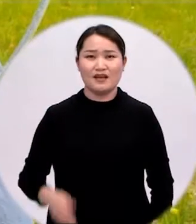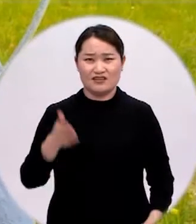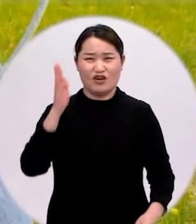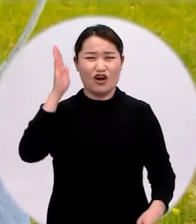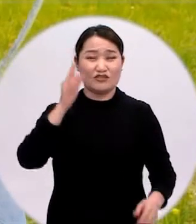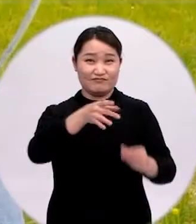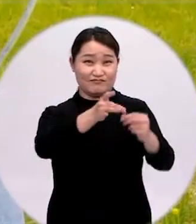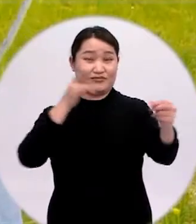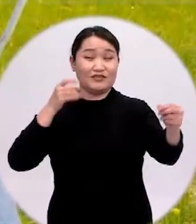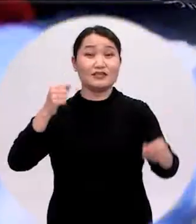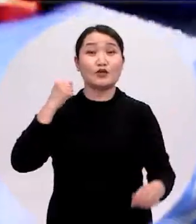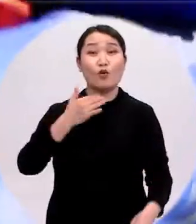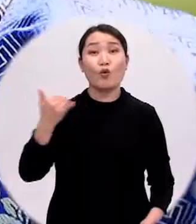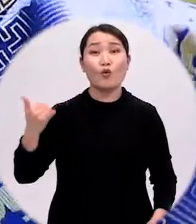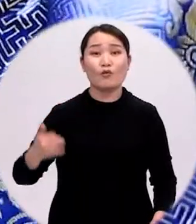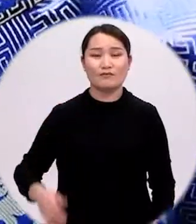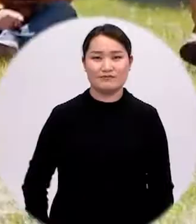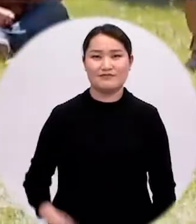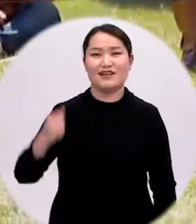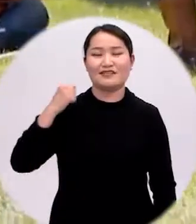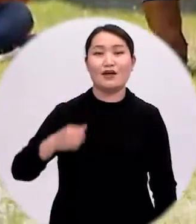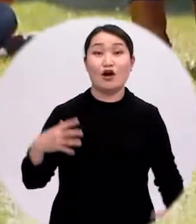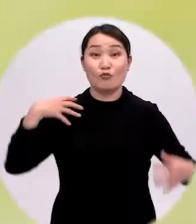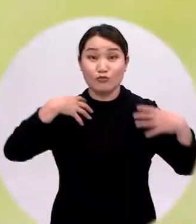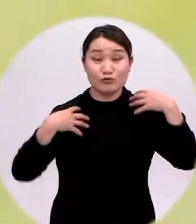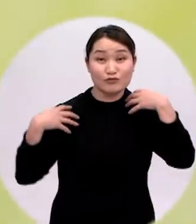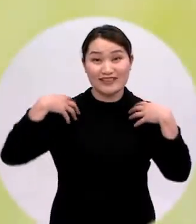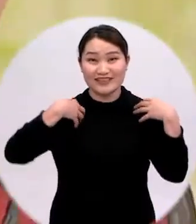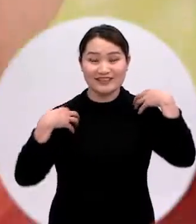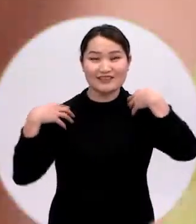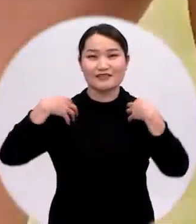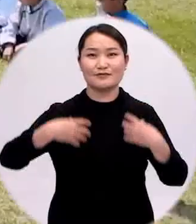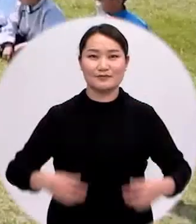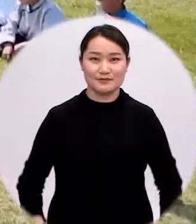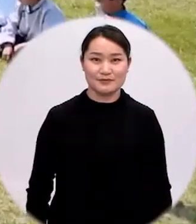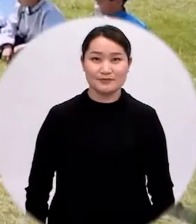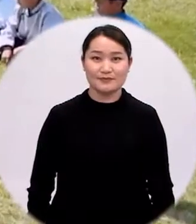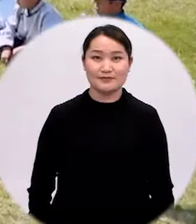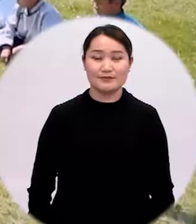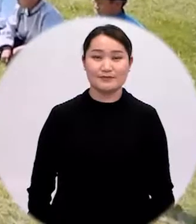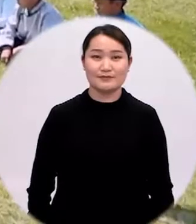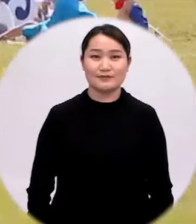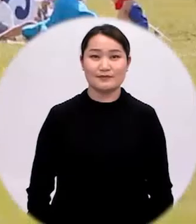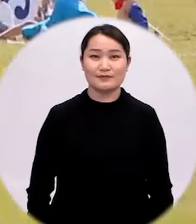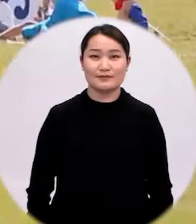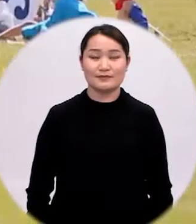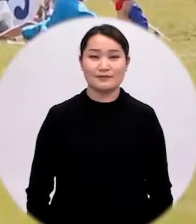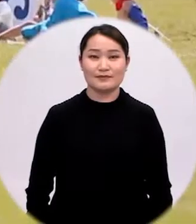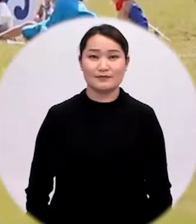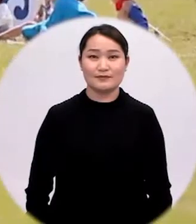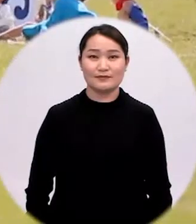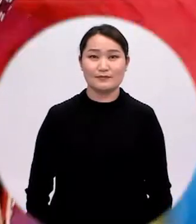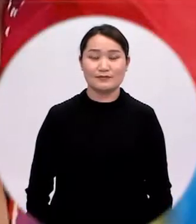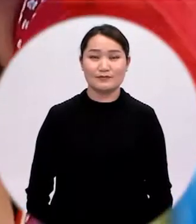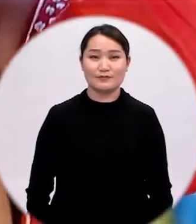Тэндээс таатахгүй. Барилда мөн чирүүхэн өрсөлдөөтэй үлжиж байна да. За, баруун хөлийг авлаа, гүрдээ давлаа. Ардын